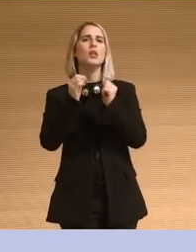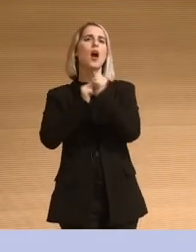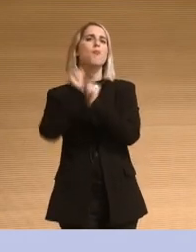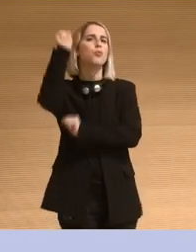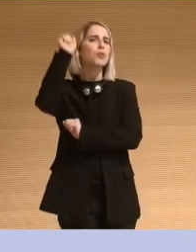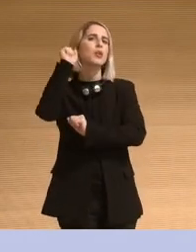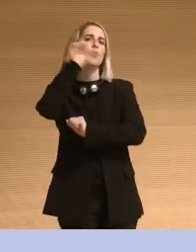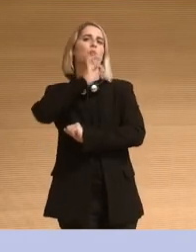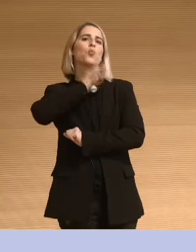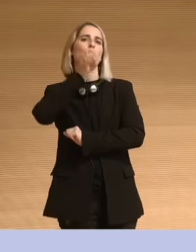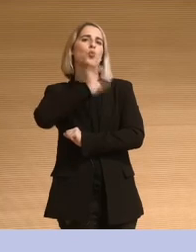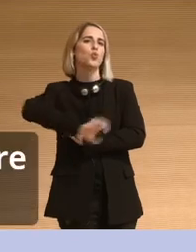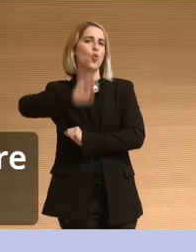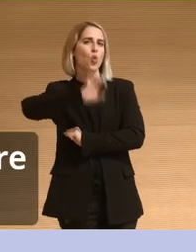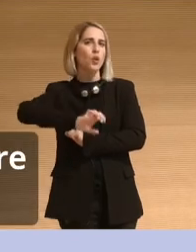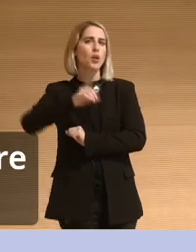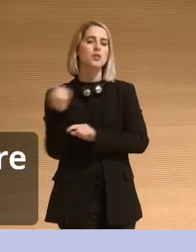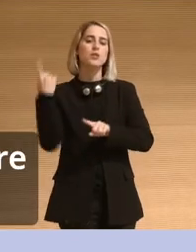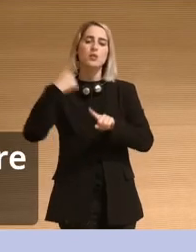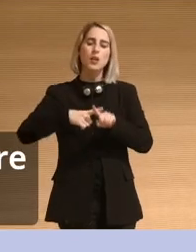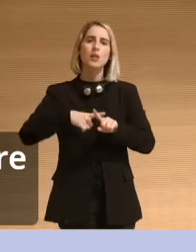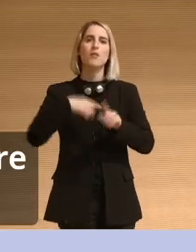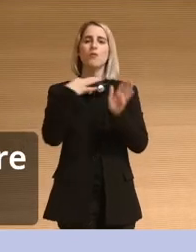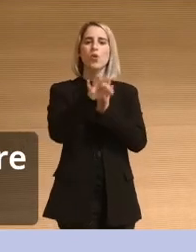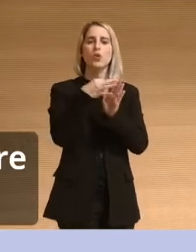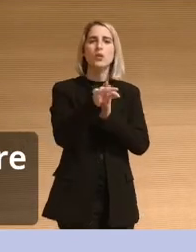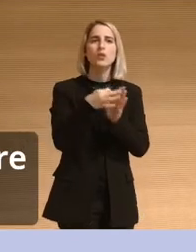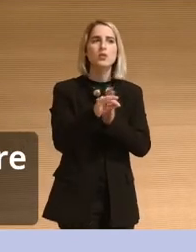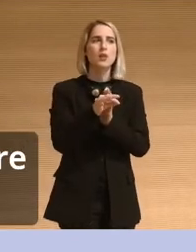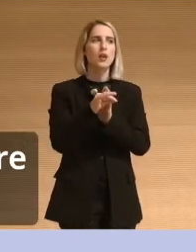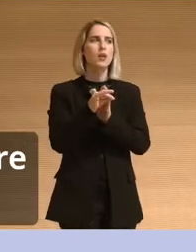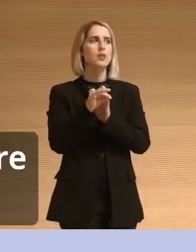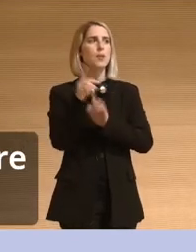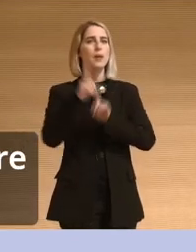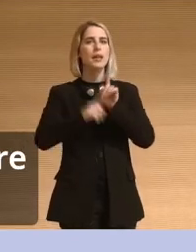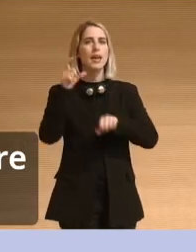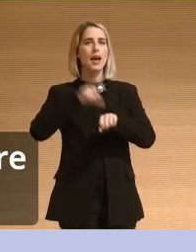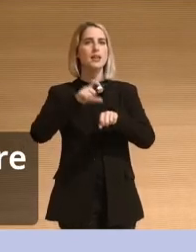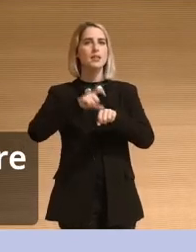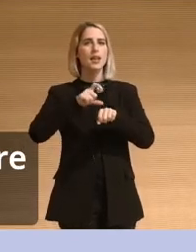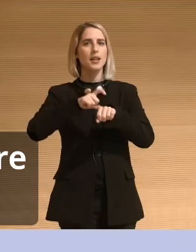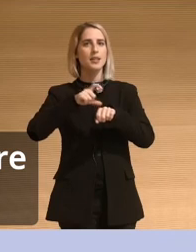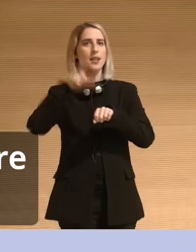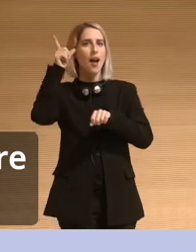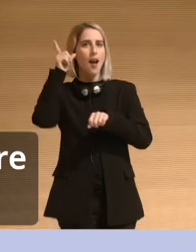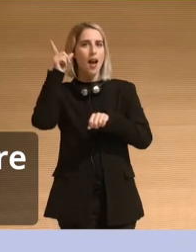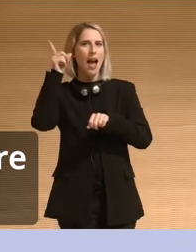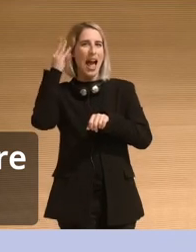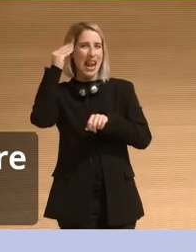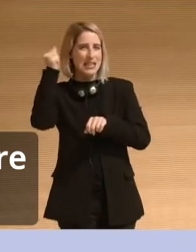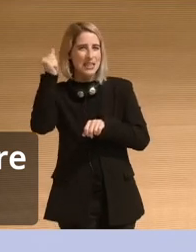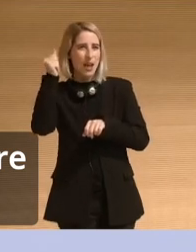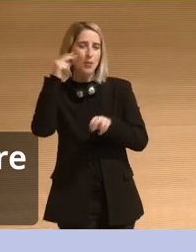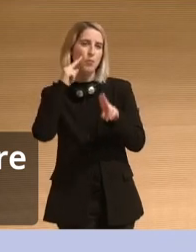και ασθενείς βεβαίως και οι φροντιστές τους και η εταιρεία Alzheimer, η οποία ήταν εξαιρετικά σημαντική